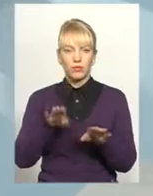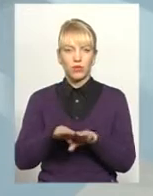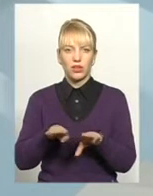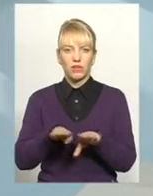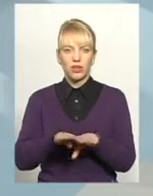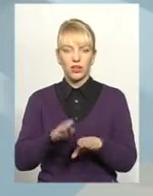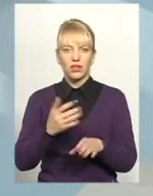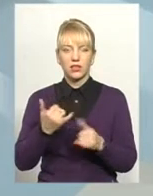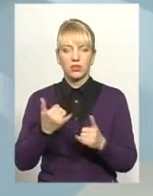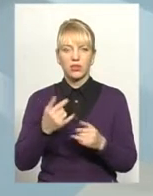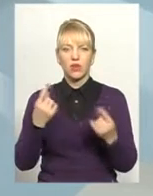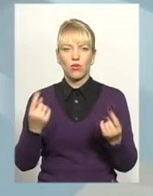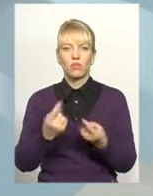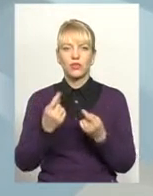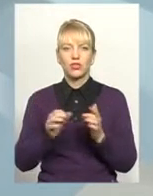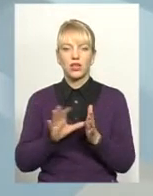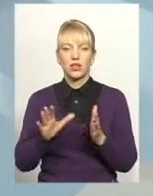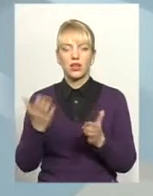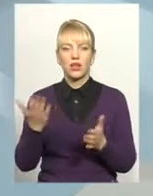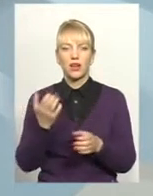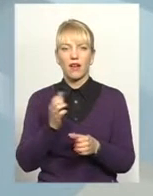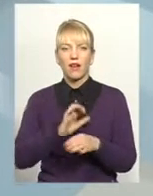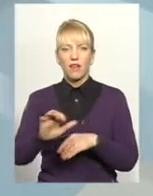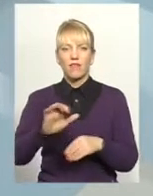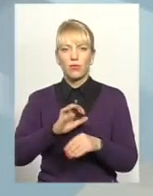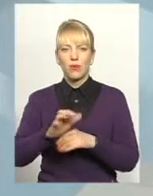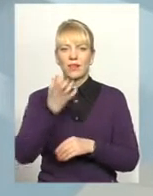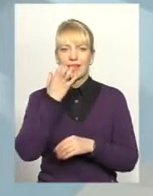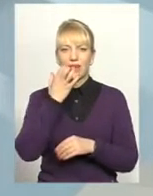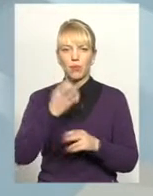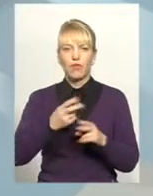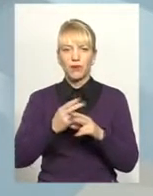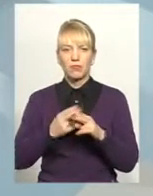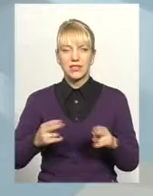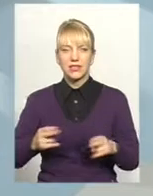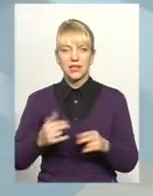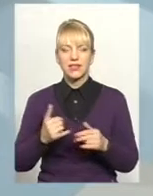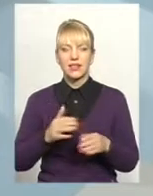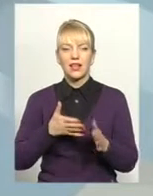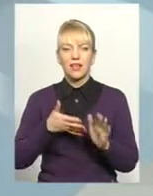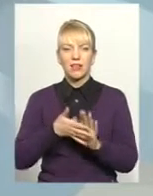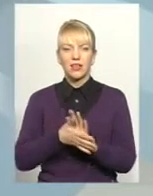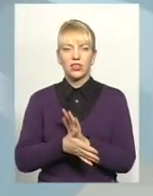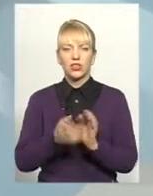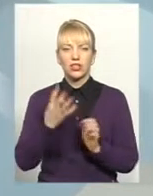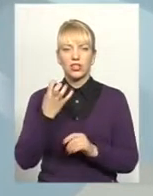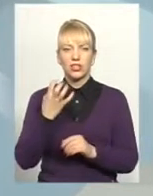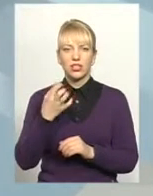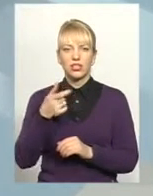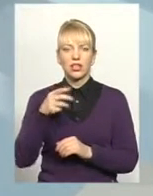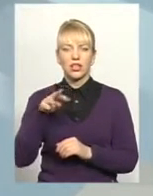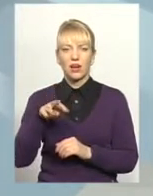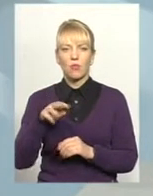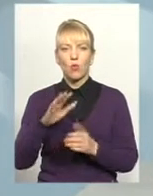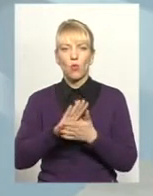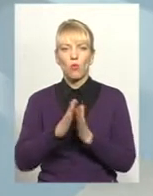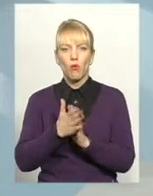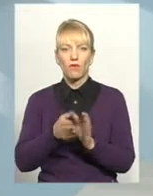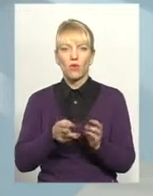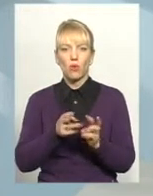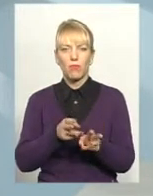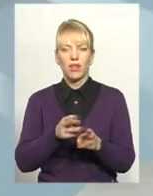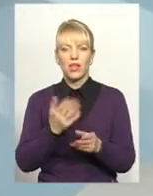скажімо, електрична енергія, яка виробляється тепловими станціями, на її виробництво витрачається 400 грам умовного палива. Якщо